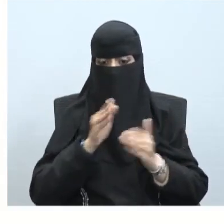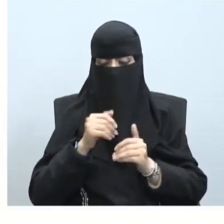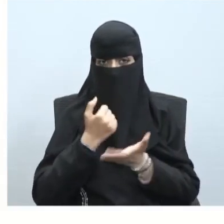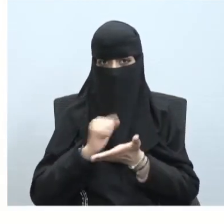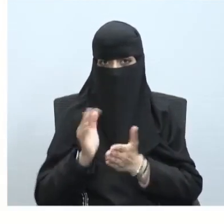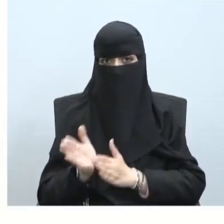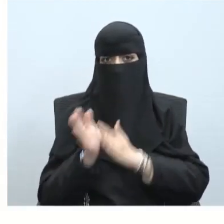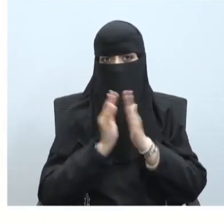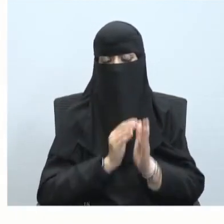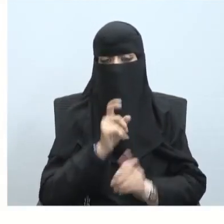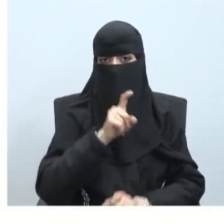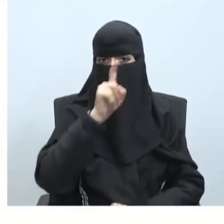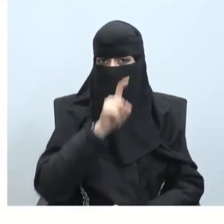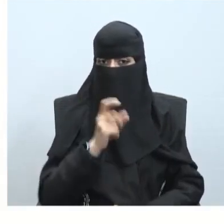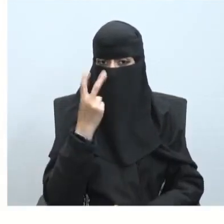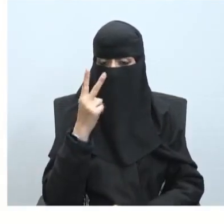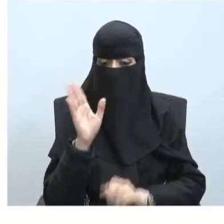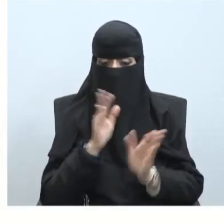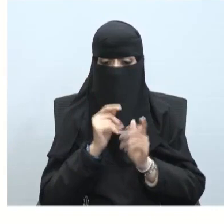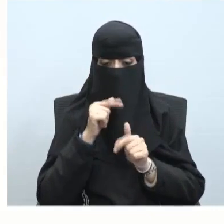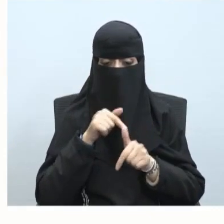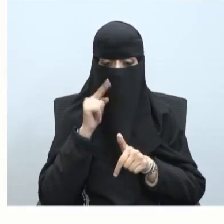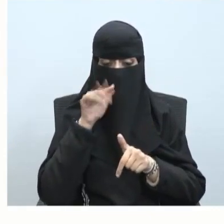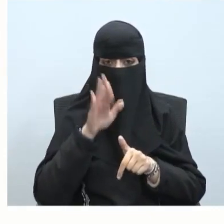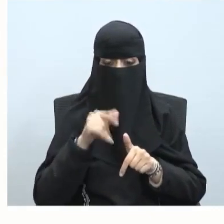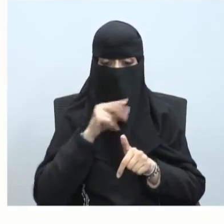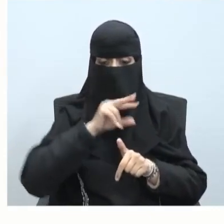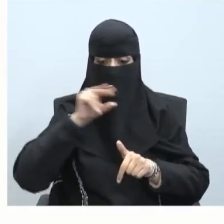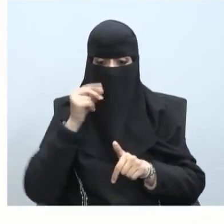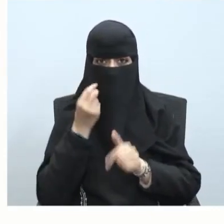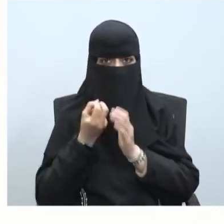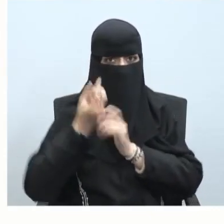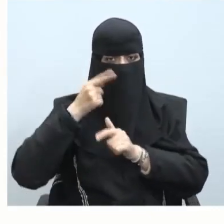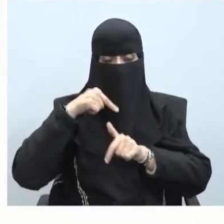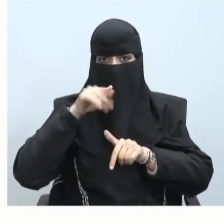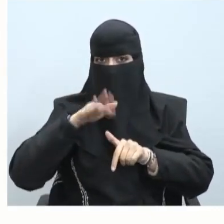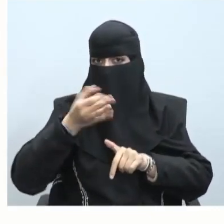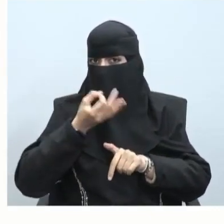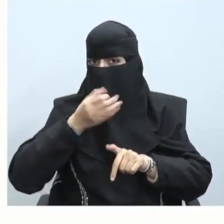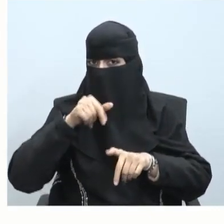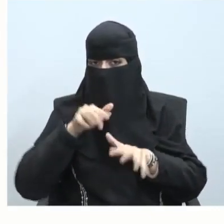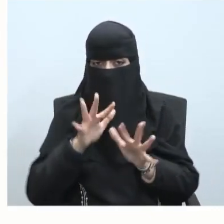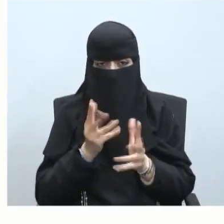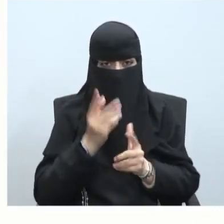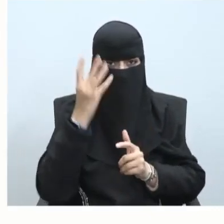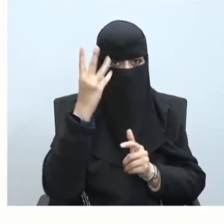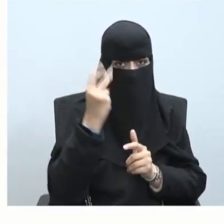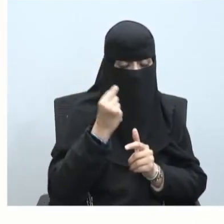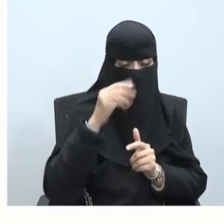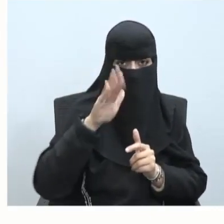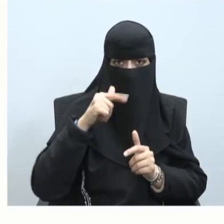نمسح وننتقل واياكم الى السؤال الثاني هنا بنفس الفكره ولكن يقول اعد بماذا